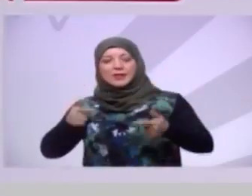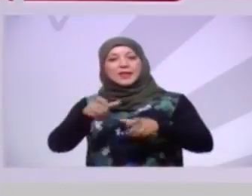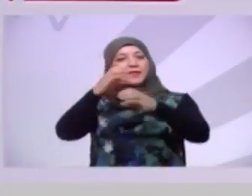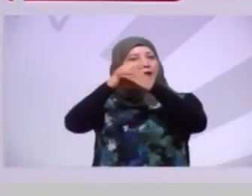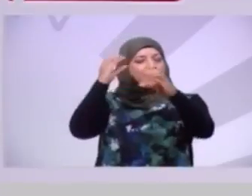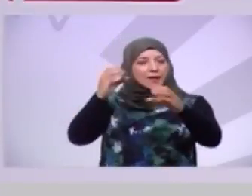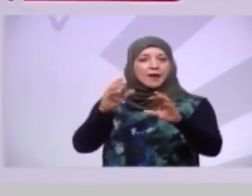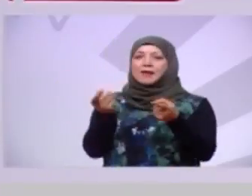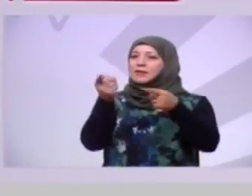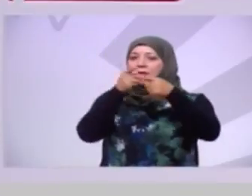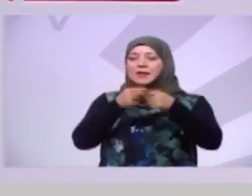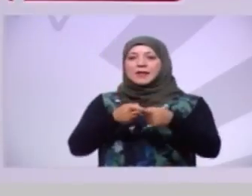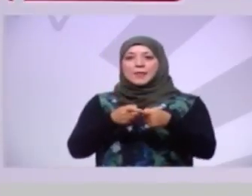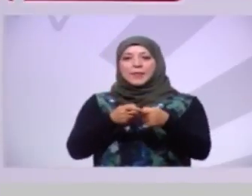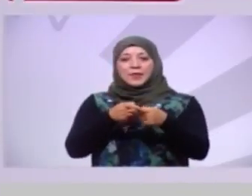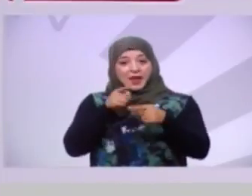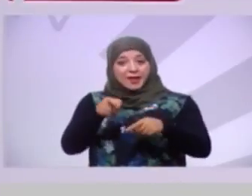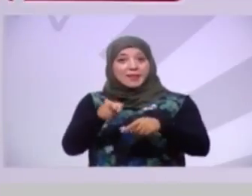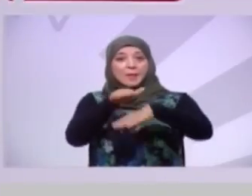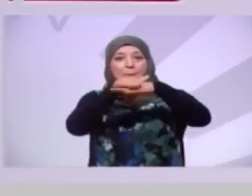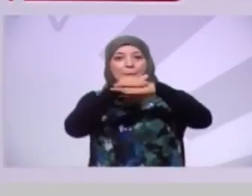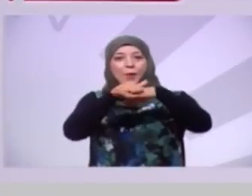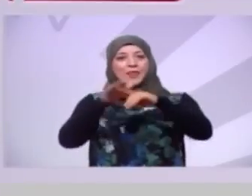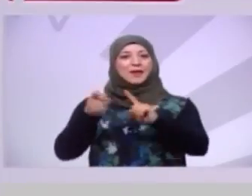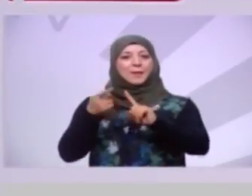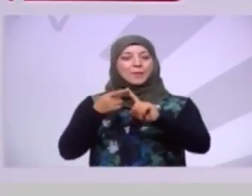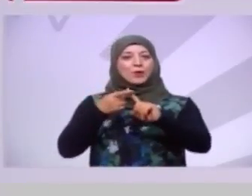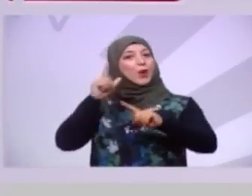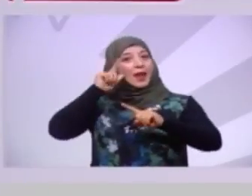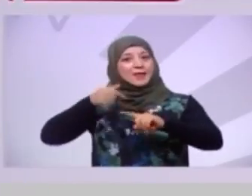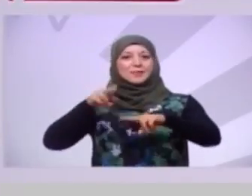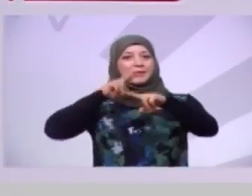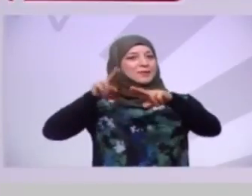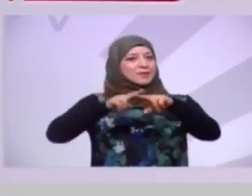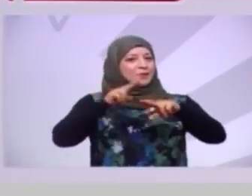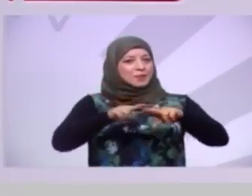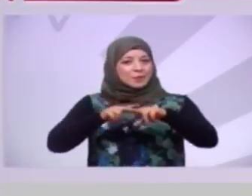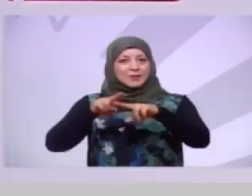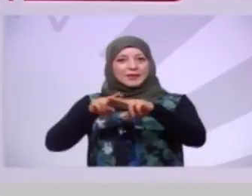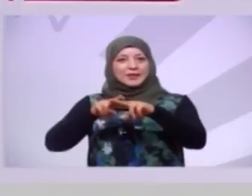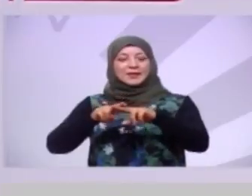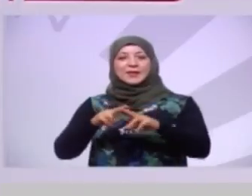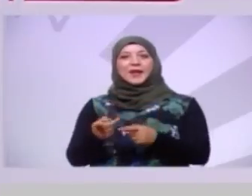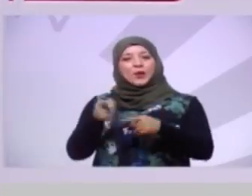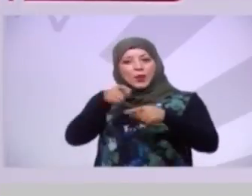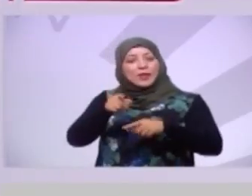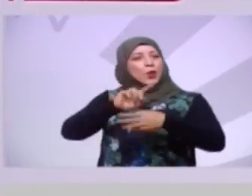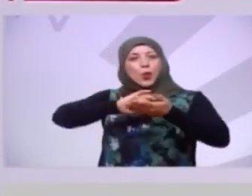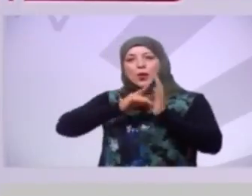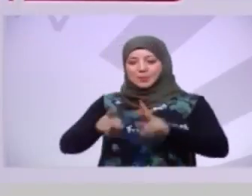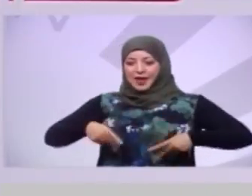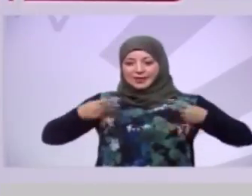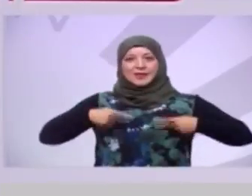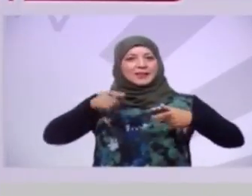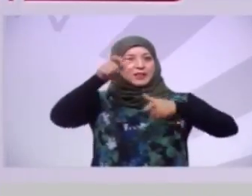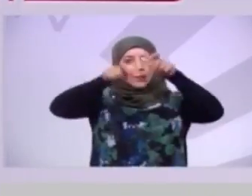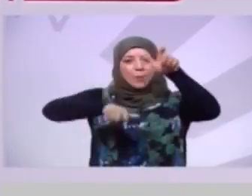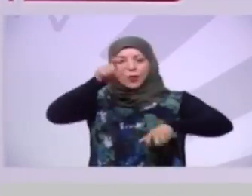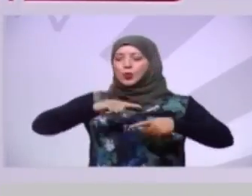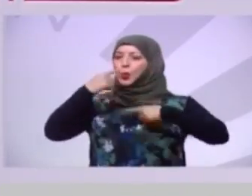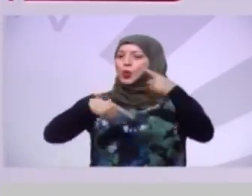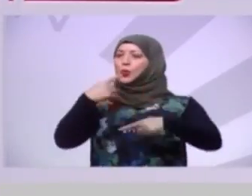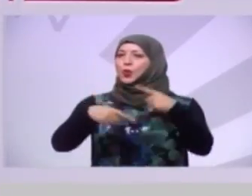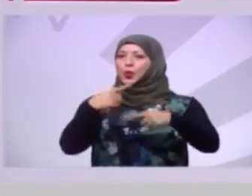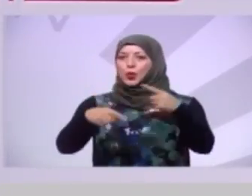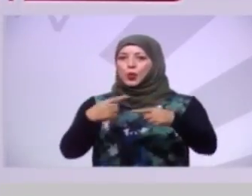اه هذه هذه كلها اه معناها اشياء يعيشها المواطن في في في في في في